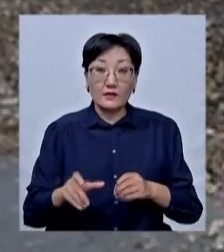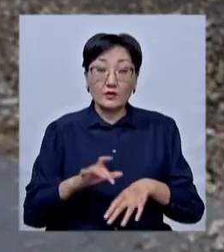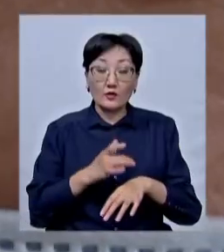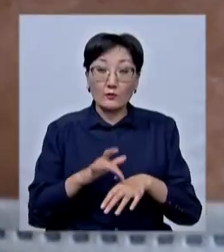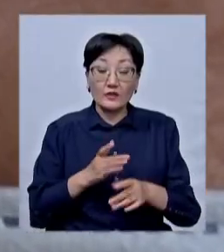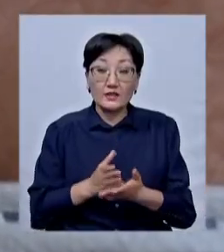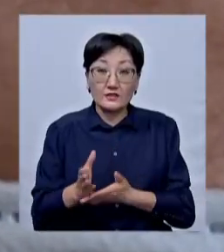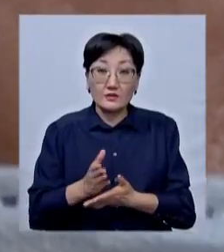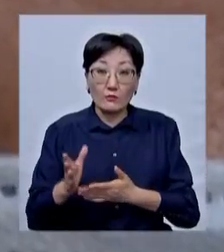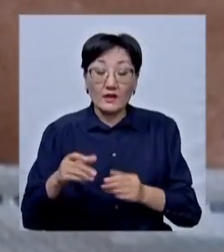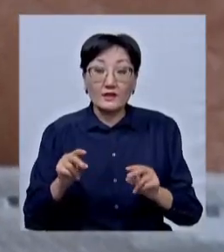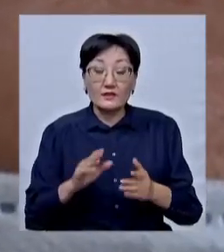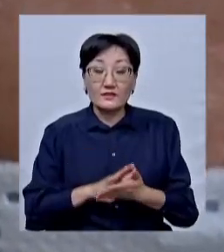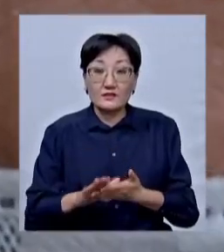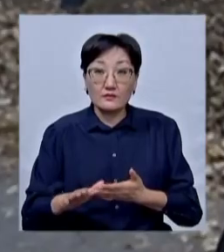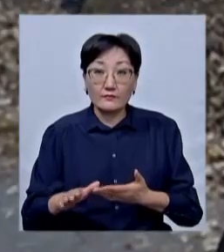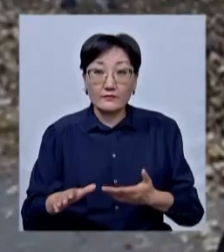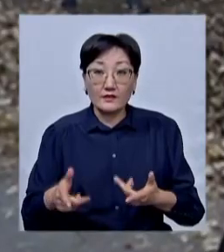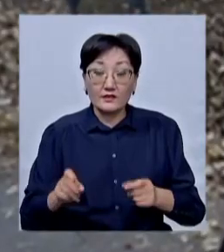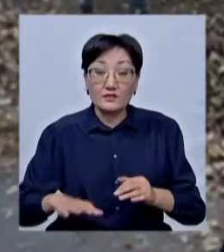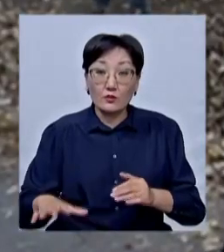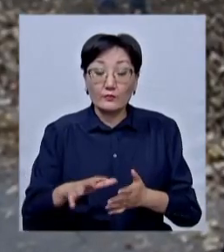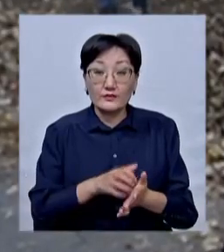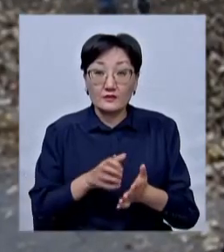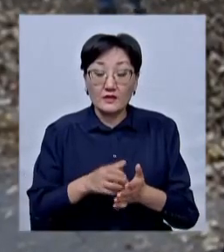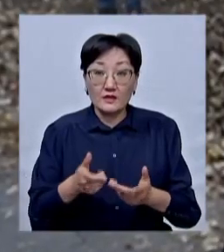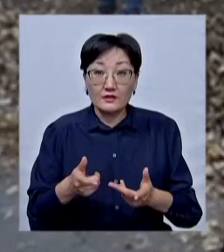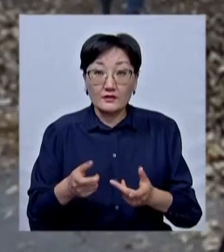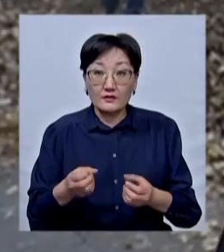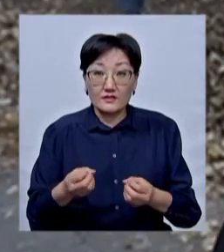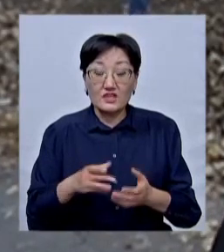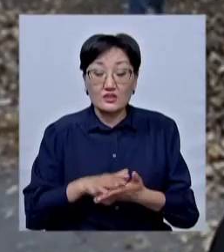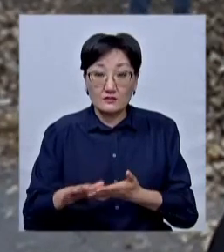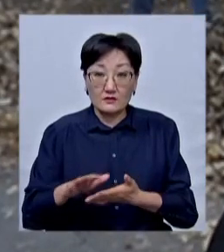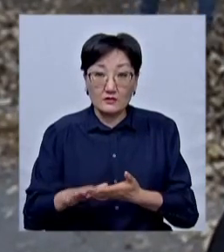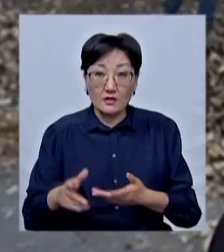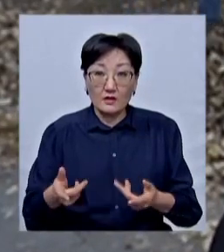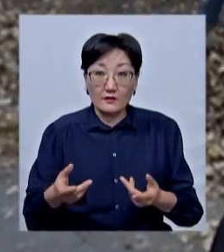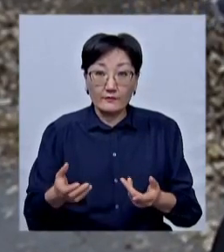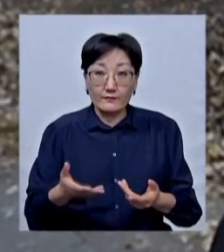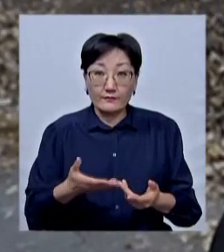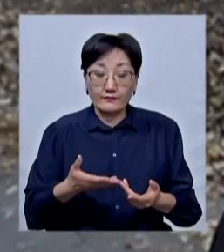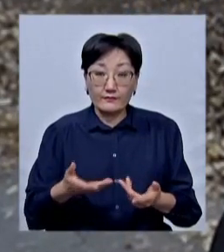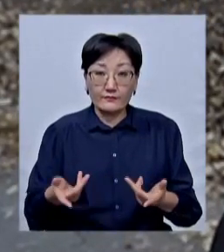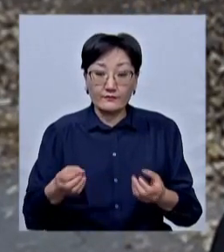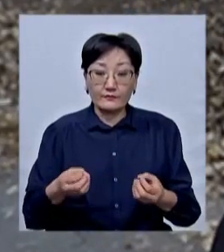коммунальных служб. Чисто нигде убирают, а где не ссорят. Девиз нашей